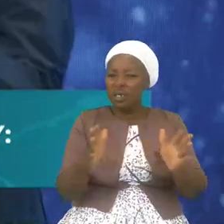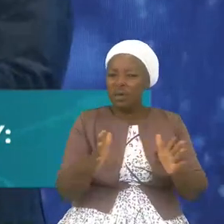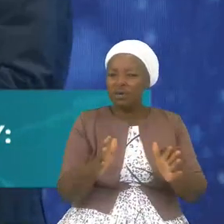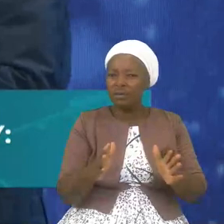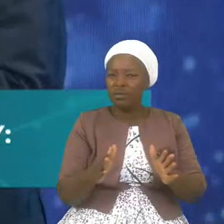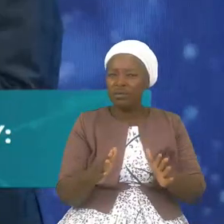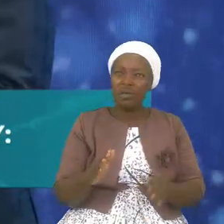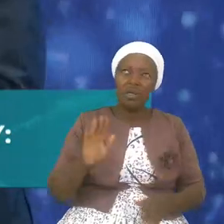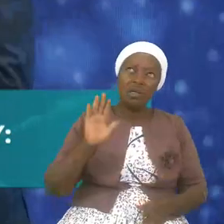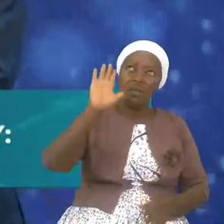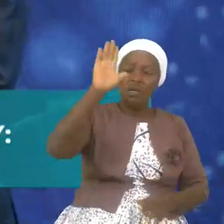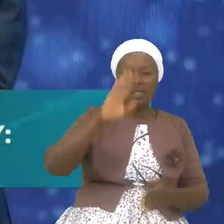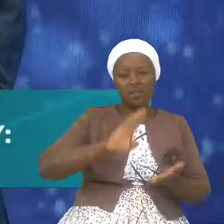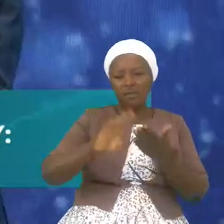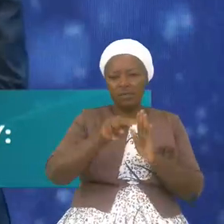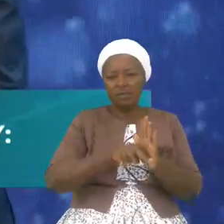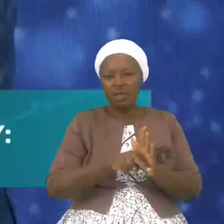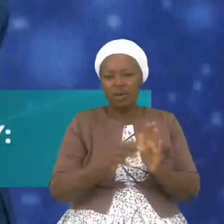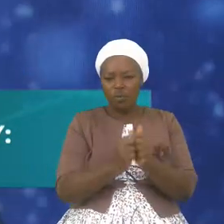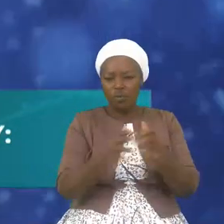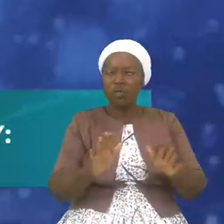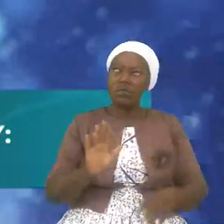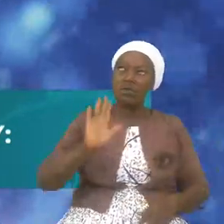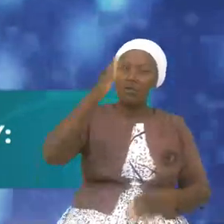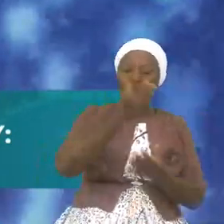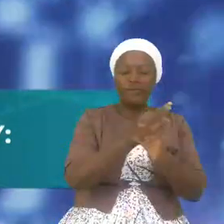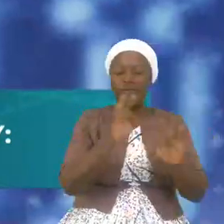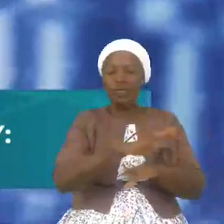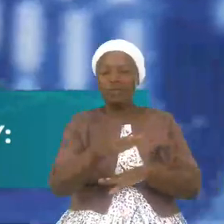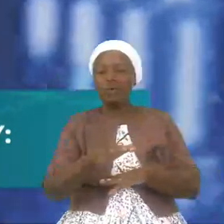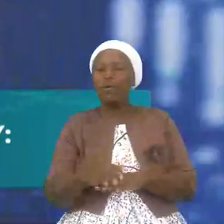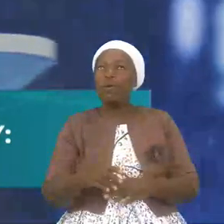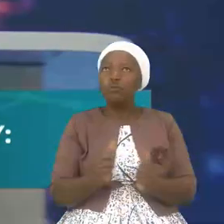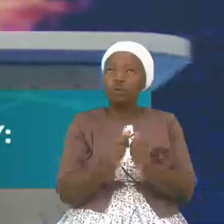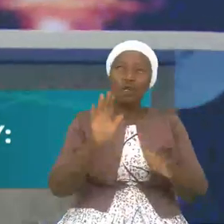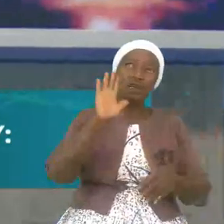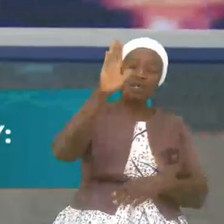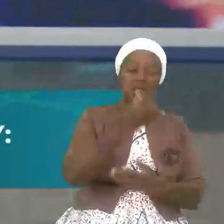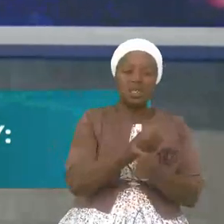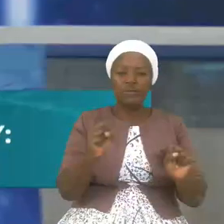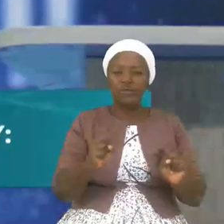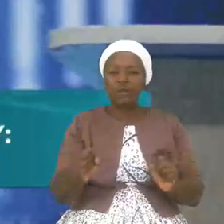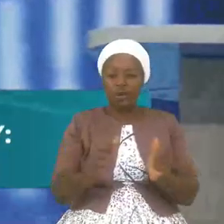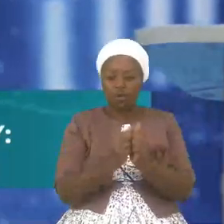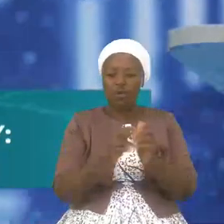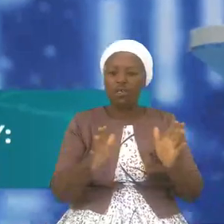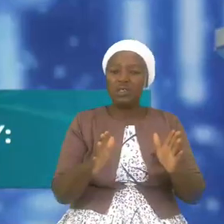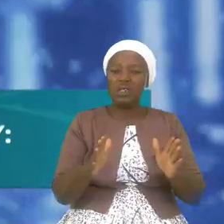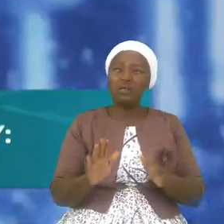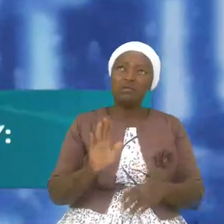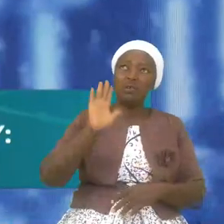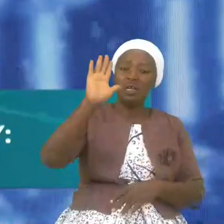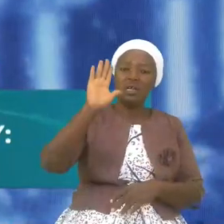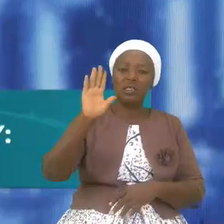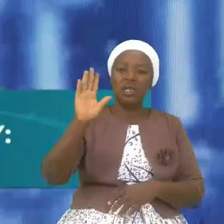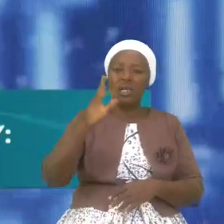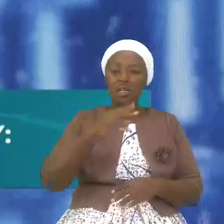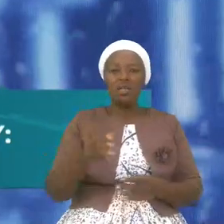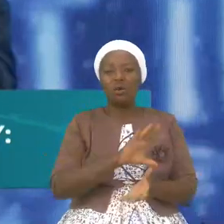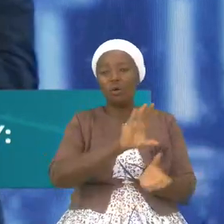sans pardon, sans sa liberté, sans son salut, si tu viens sans